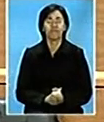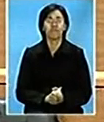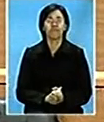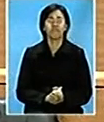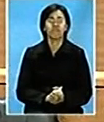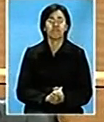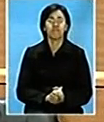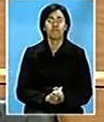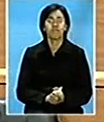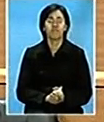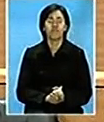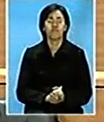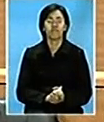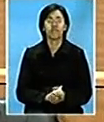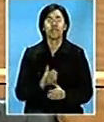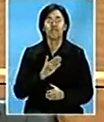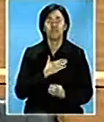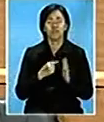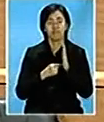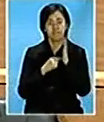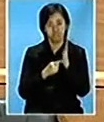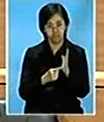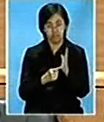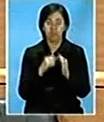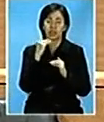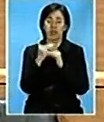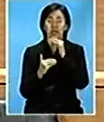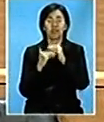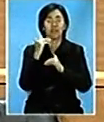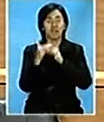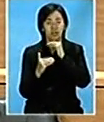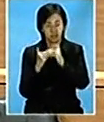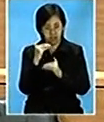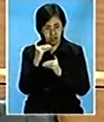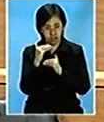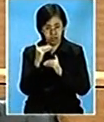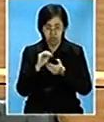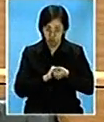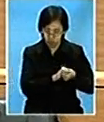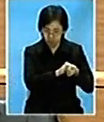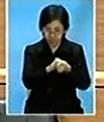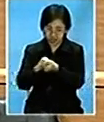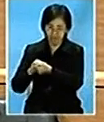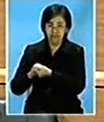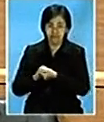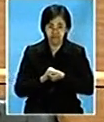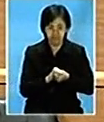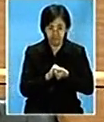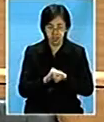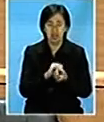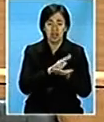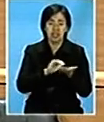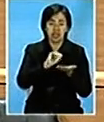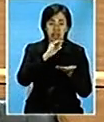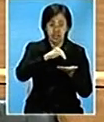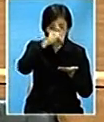อยากจะขอเสนอว่าการพัฒนาร่วมกันการสร้างความร่วมมือความเชื่อมโยงระหว่างสถาบันการศึกษ